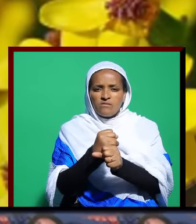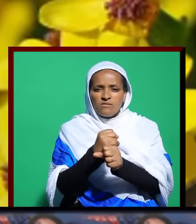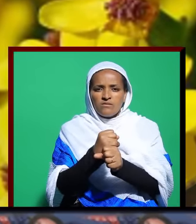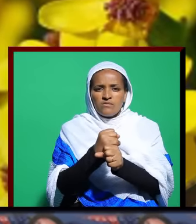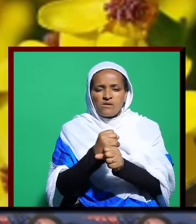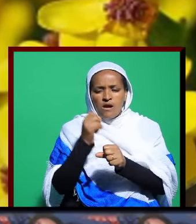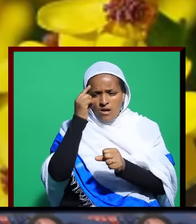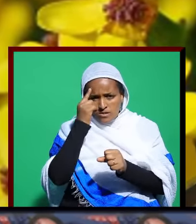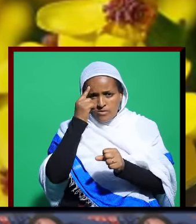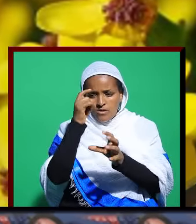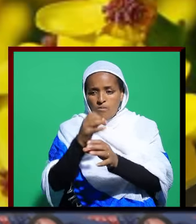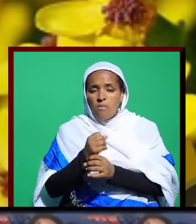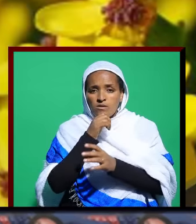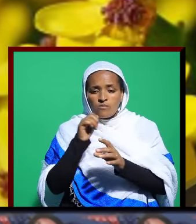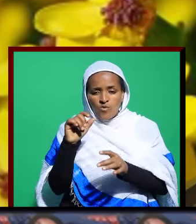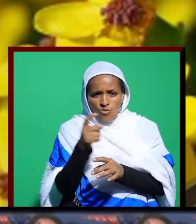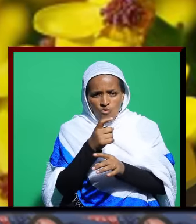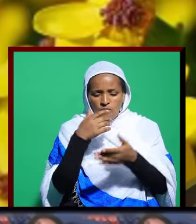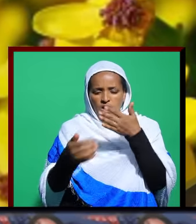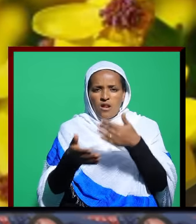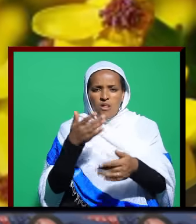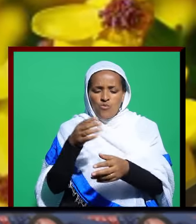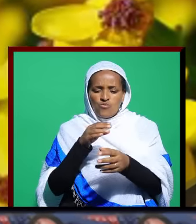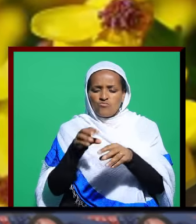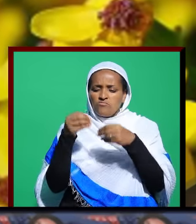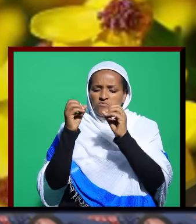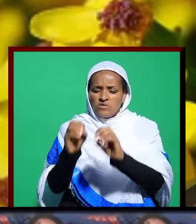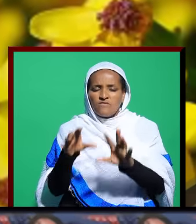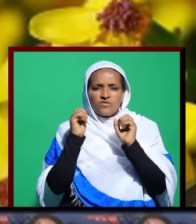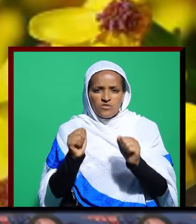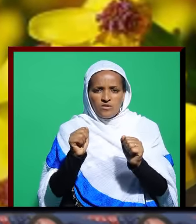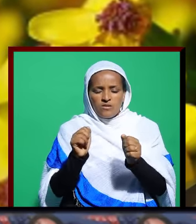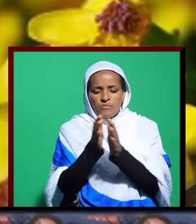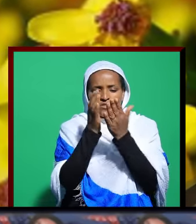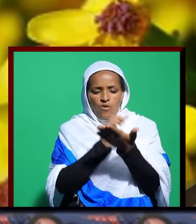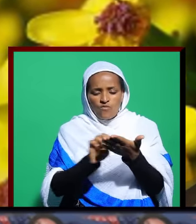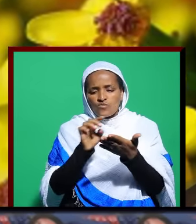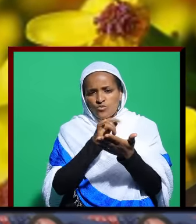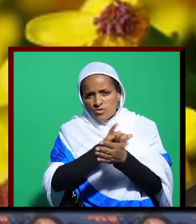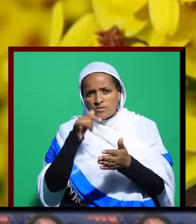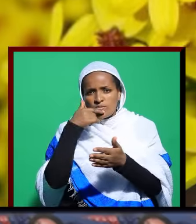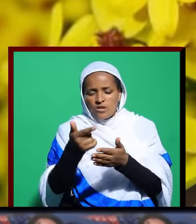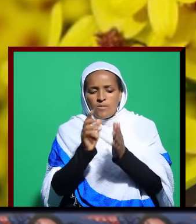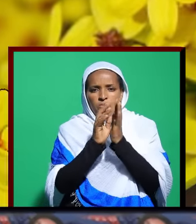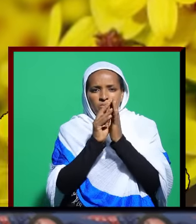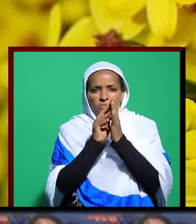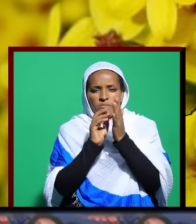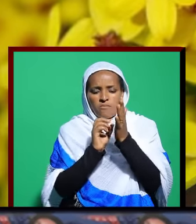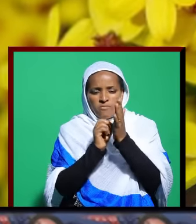እንድንሰራበት አስበን የማንቀበለው ከሆነ በቀላሉ ልናባክነው እንችላለን። መጽሐፍ ቅዱስ እንደዚህ ይላል።